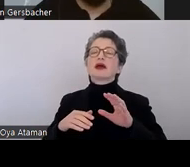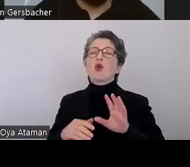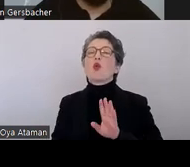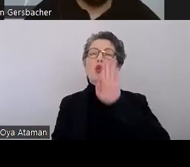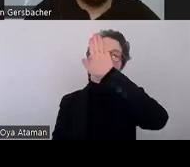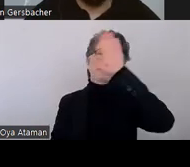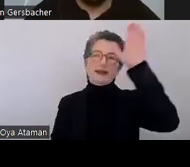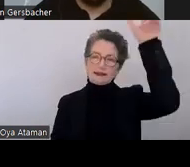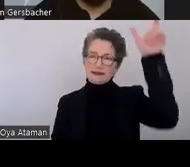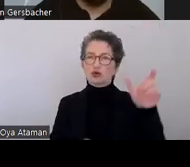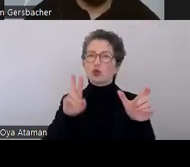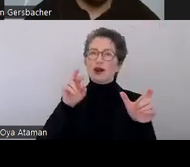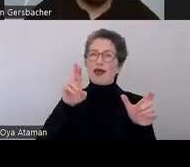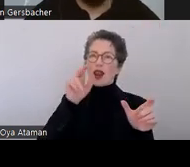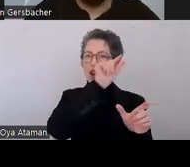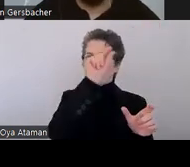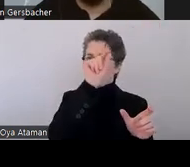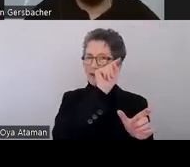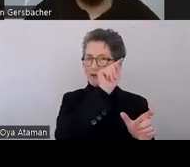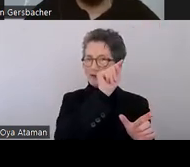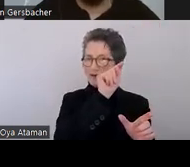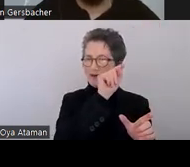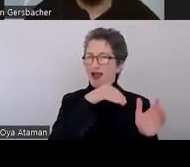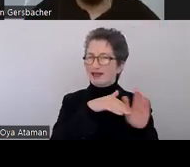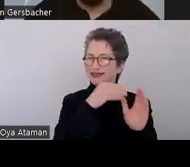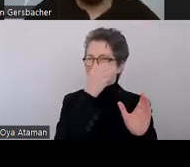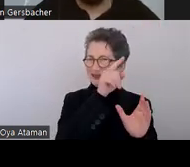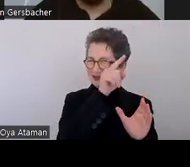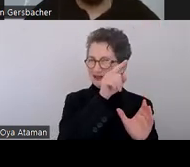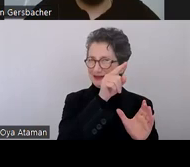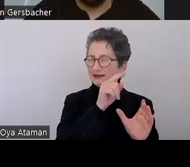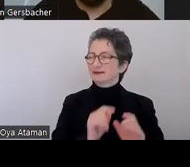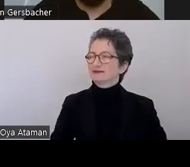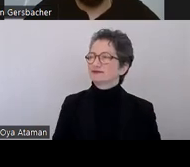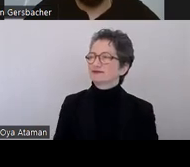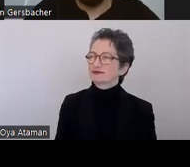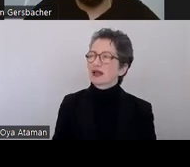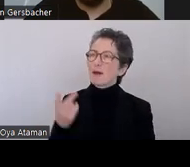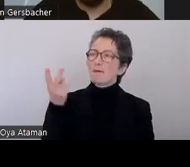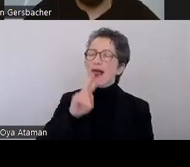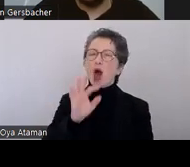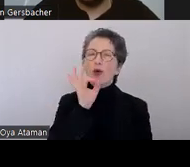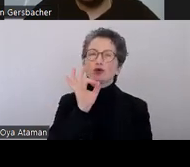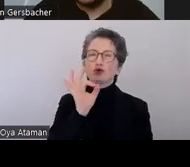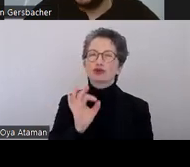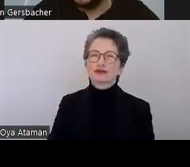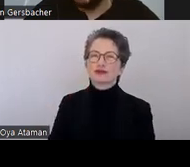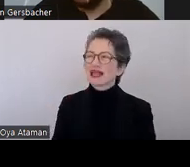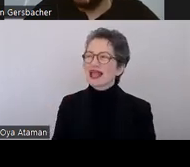der URL, also wo man die URL oder die Adresse eingibt, ist dann so ein blauer Punkt mit